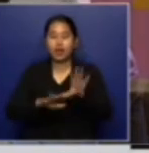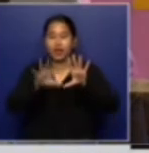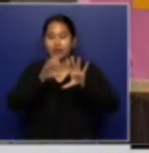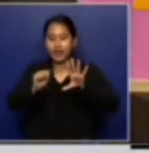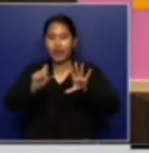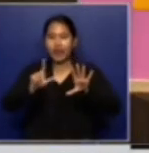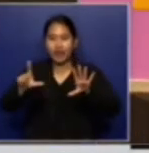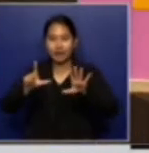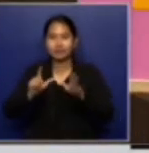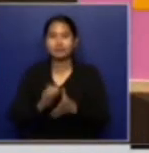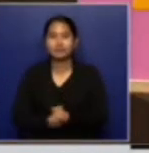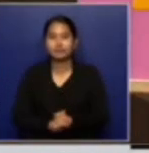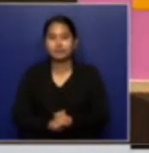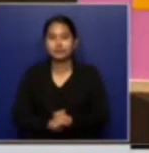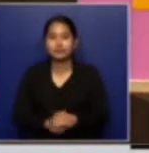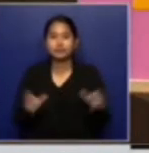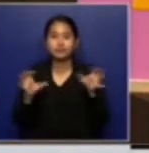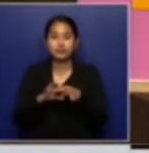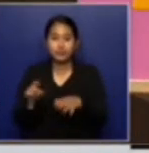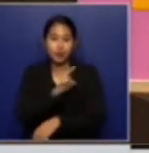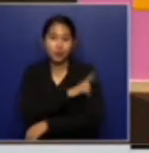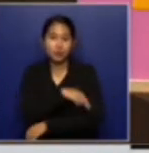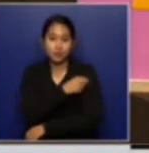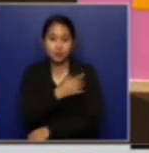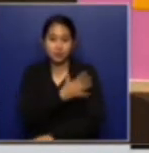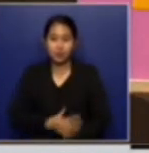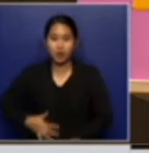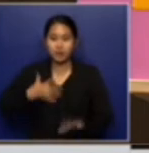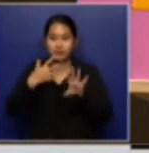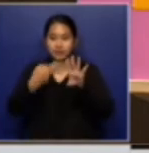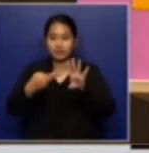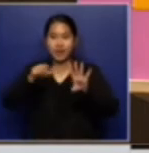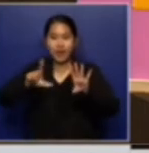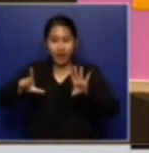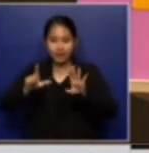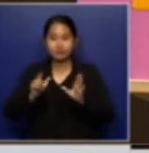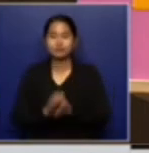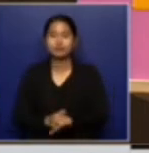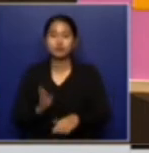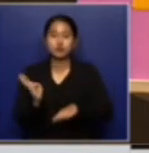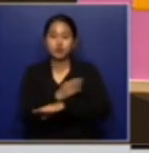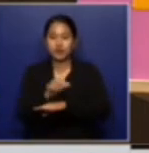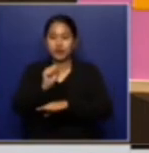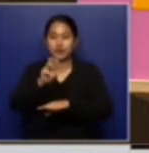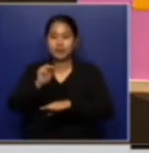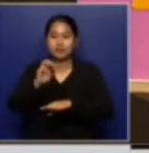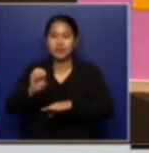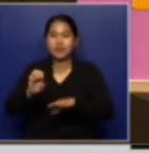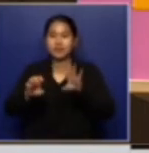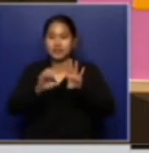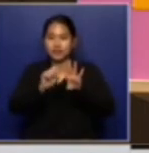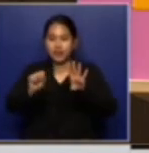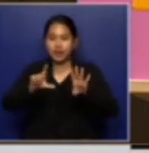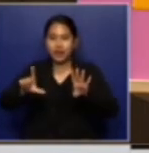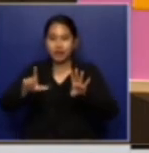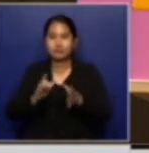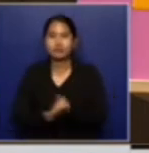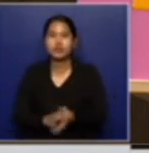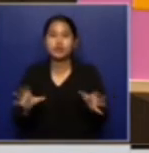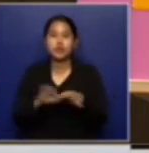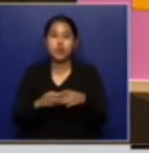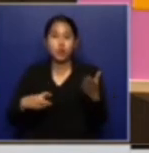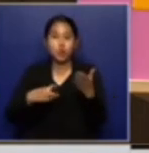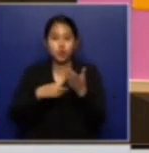านงบเกี่ยวกับสาธารณสุข 40,000 กว่าล้านไปได้ SME 400,000 กว่าล้านเกี่ยวกับตั๋วเงิน